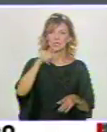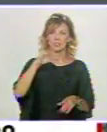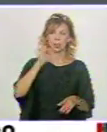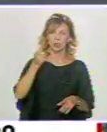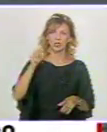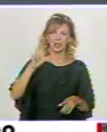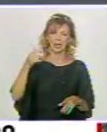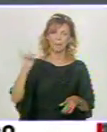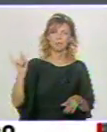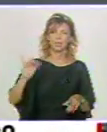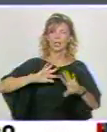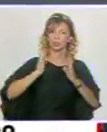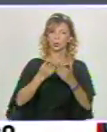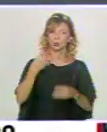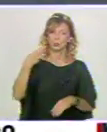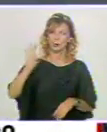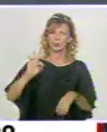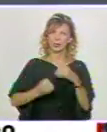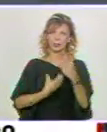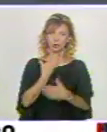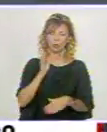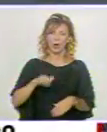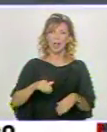foarte funcțională. Noul Spital Filantropia are